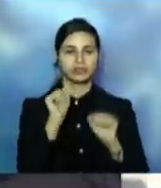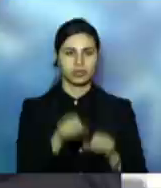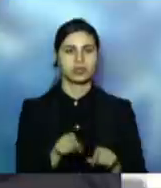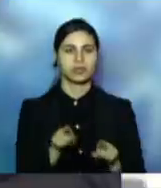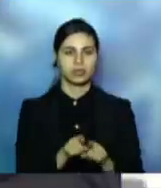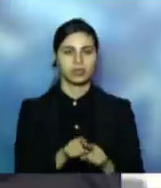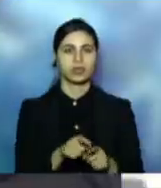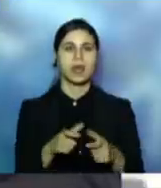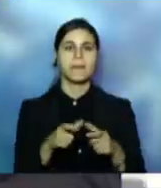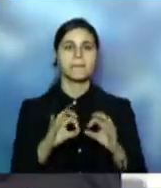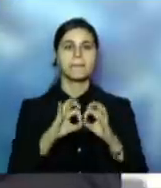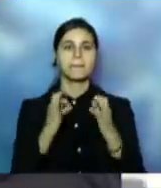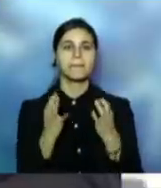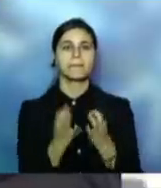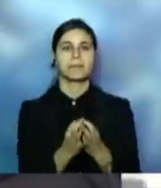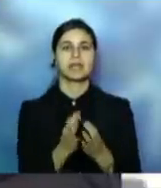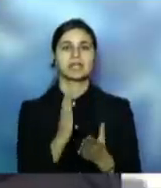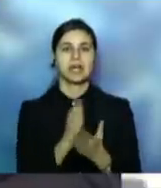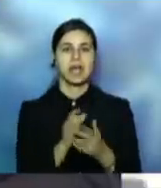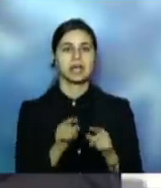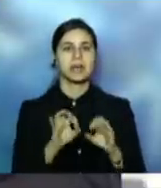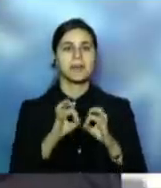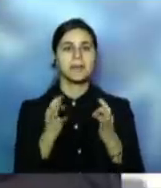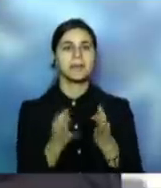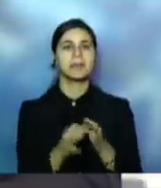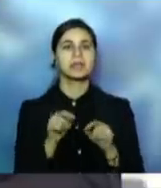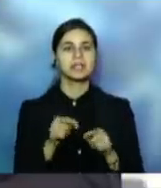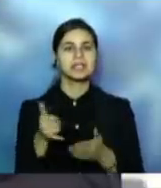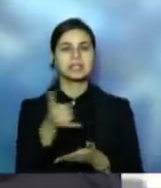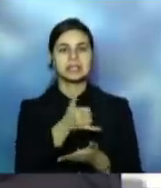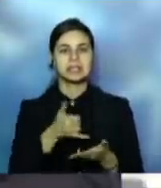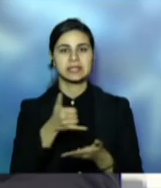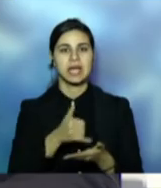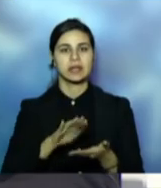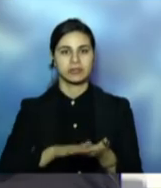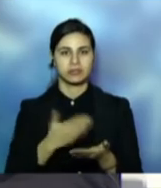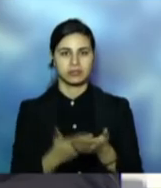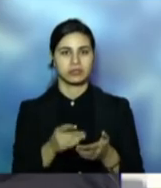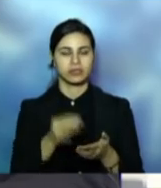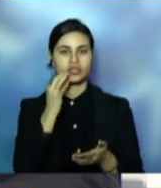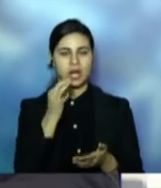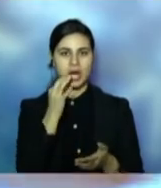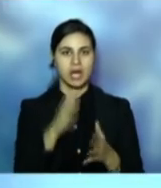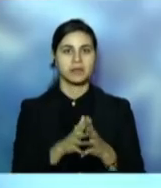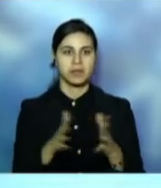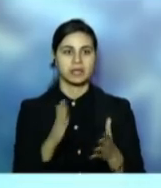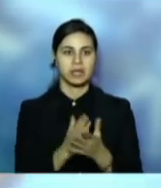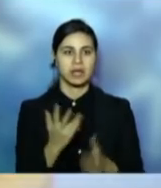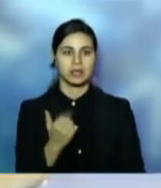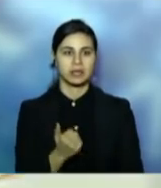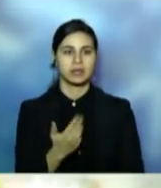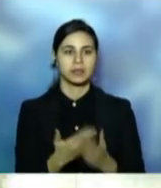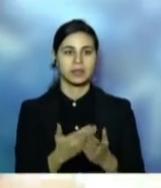შორის ბლითისაც, რომელიც არის ბლითისაც, რომელიც რა თქმა უნდა ნახშირწყალს უფრო მეც შეიცავს.